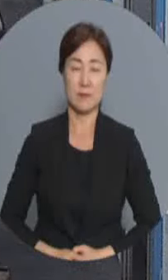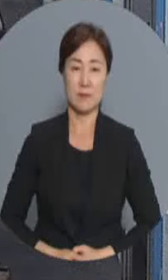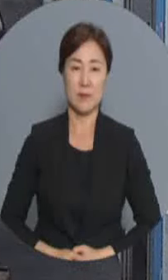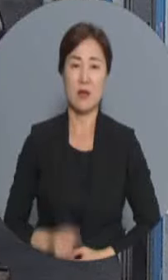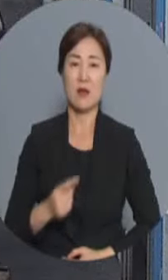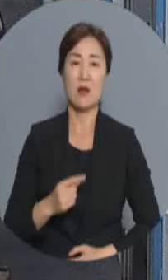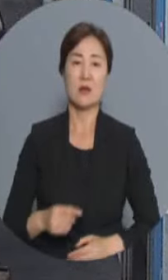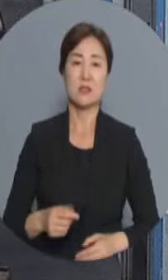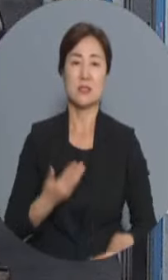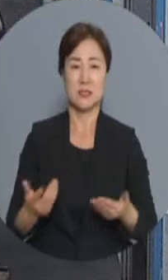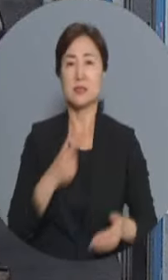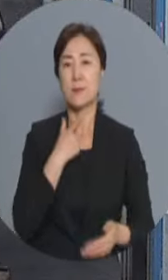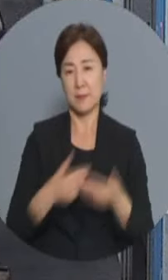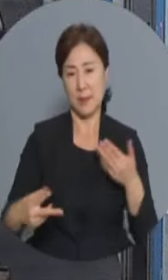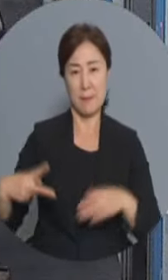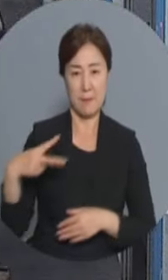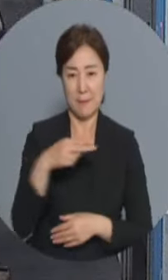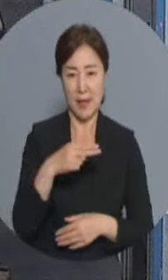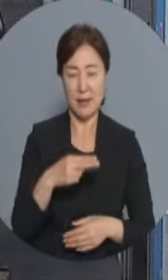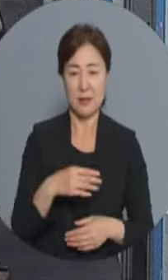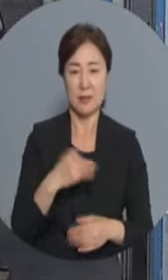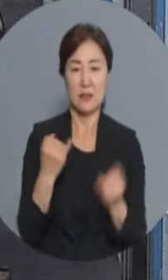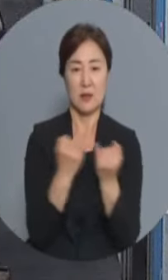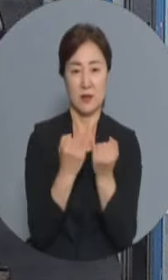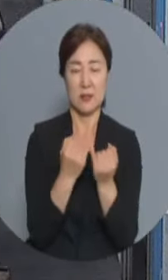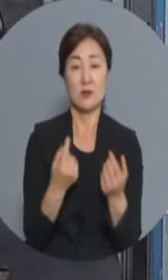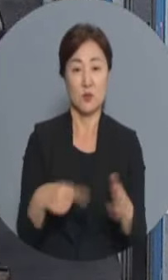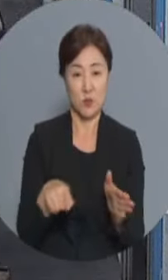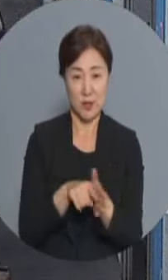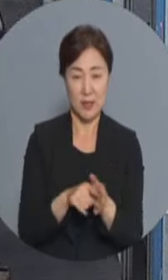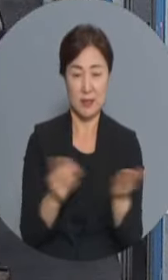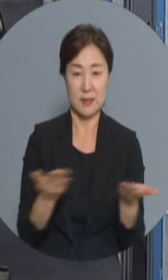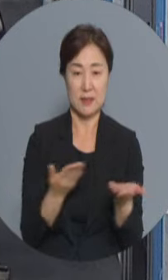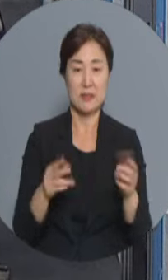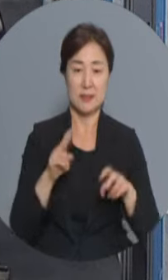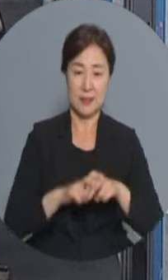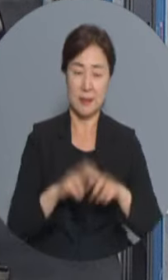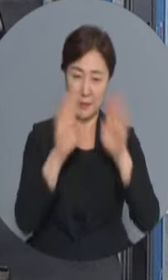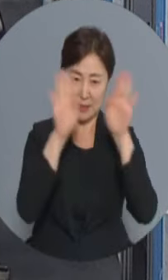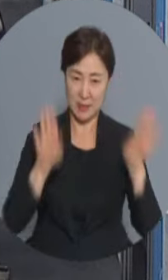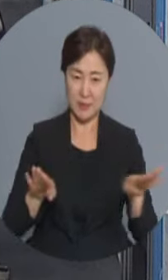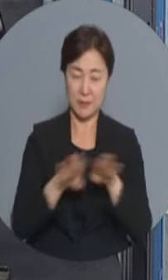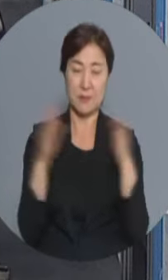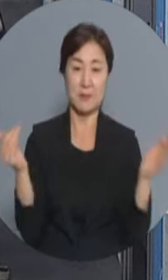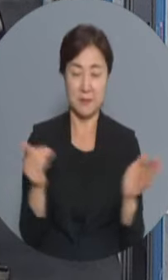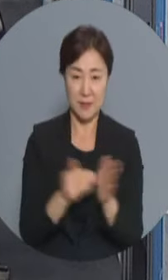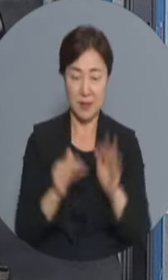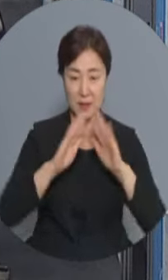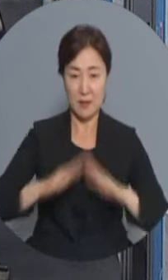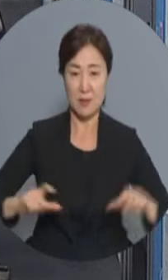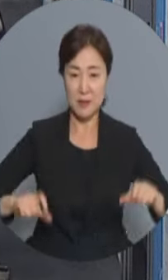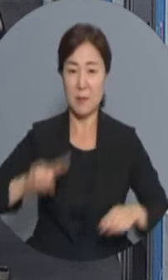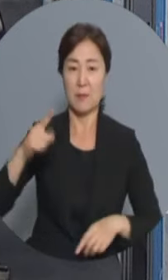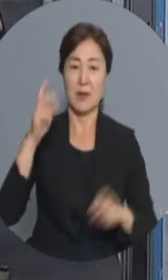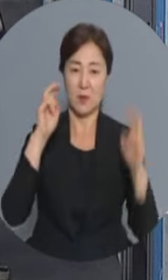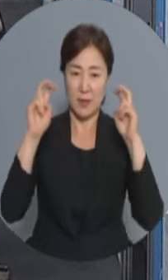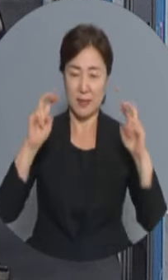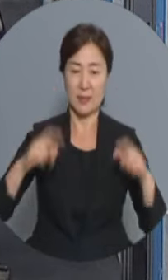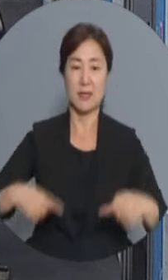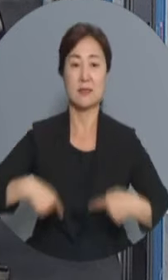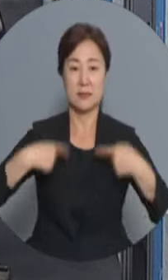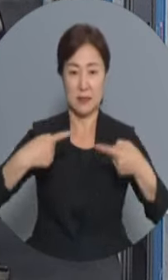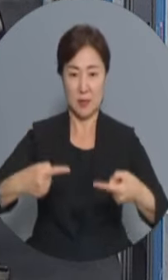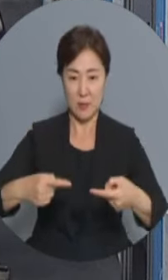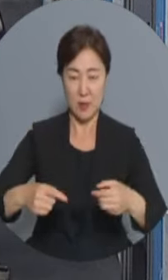경력이 단절된 중장년 여성들을 위한 전남 일자리 박람회가 열렸습니다. 전남 지역 100여 개 기업이 참여해